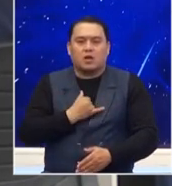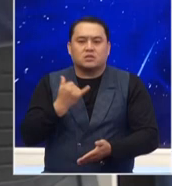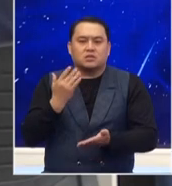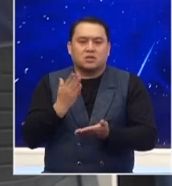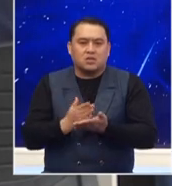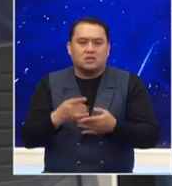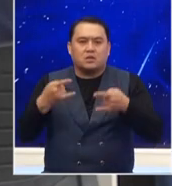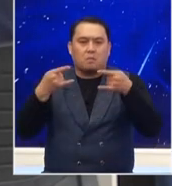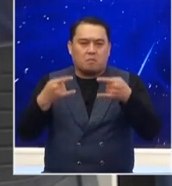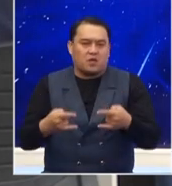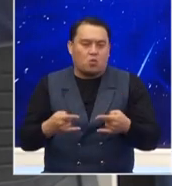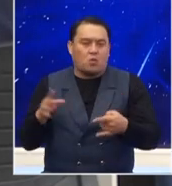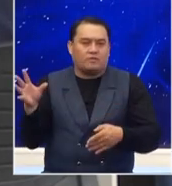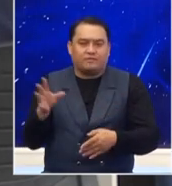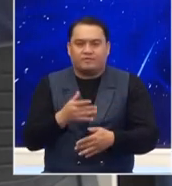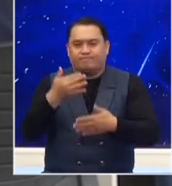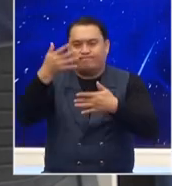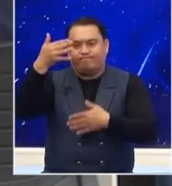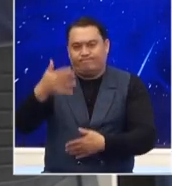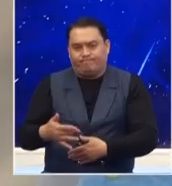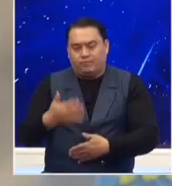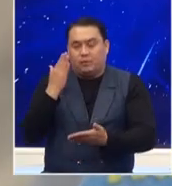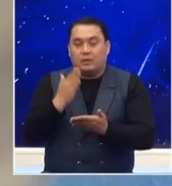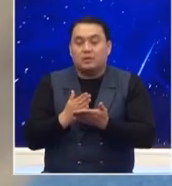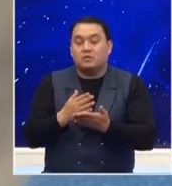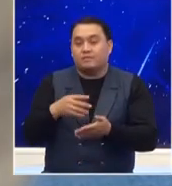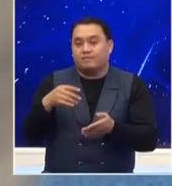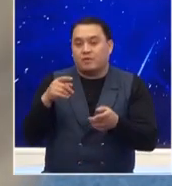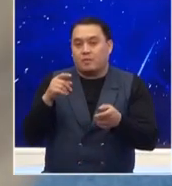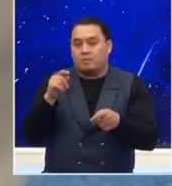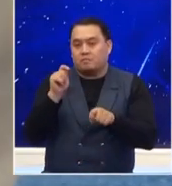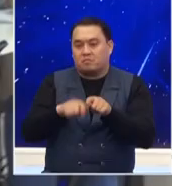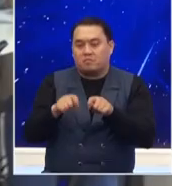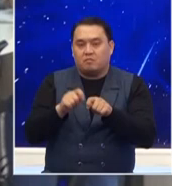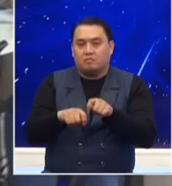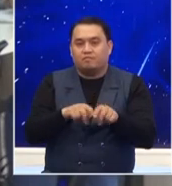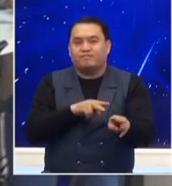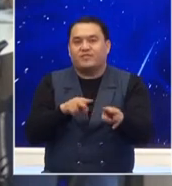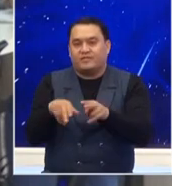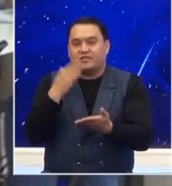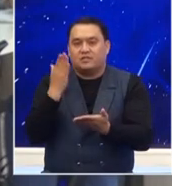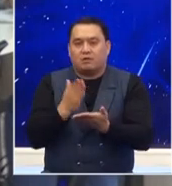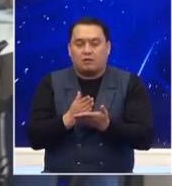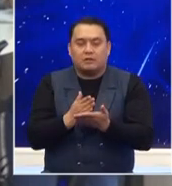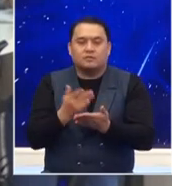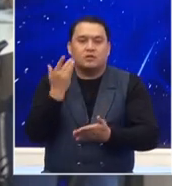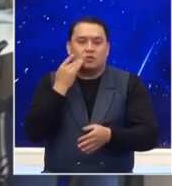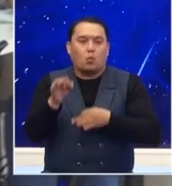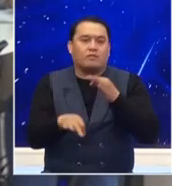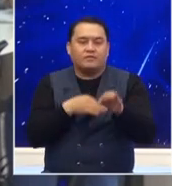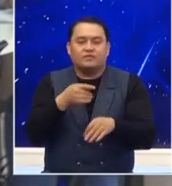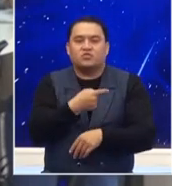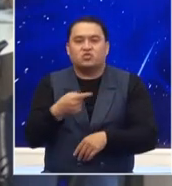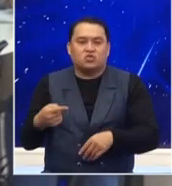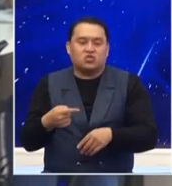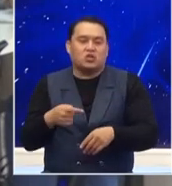монитор, там все вызовы у нас фиксируются. Мы можем проверить, с какого телефона. Ежедневно мы к концу смены и в течение